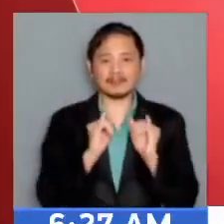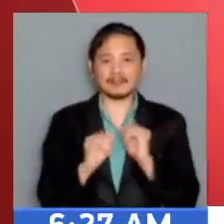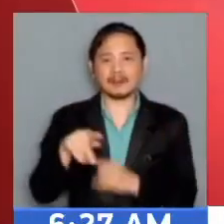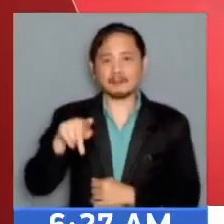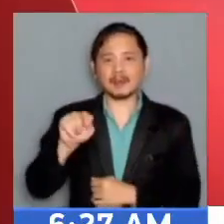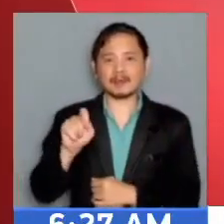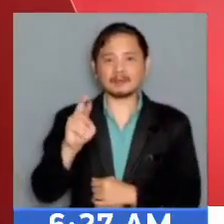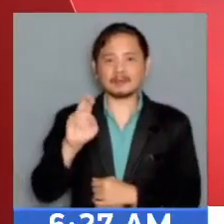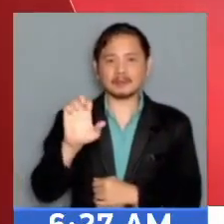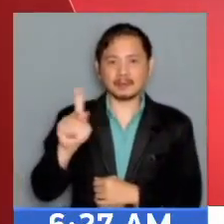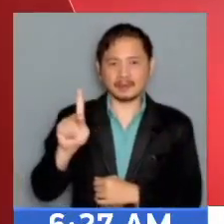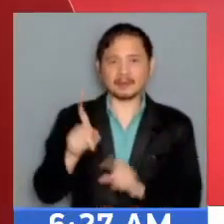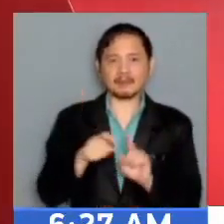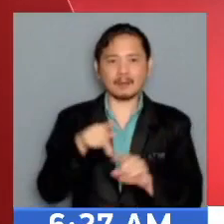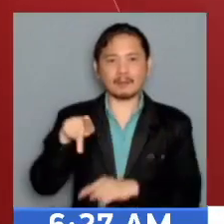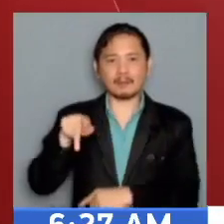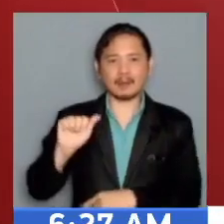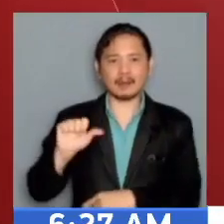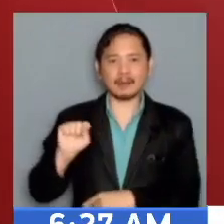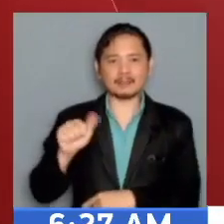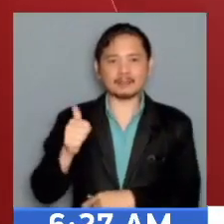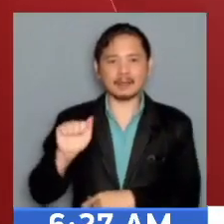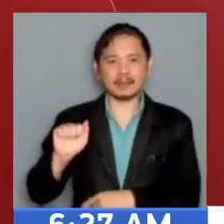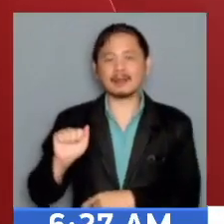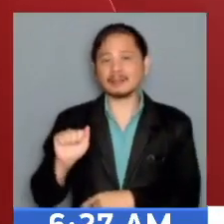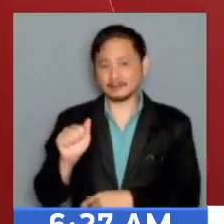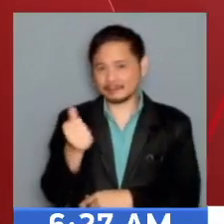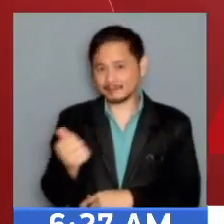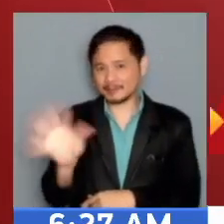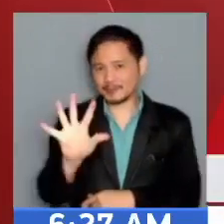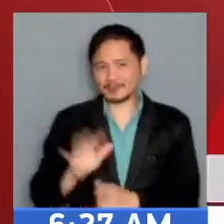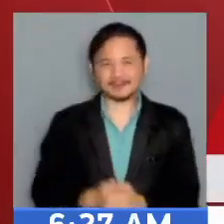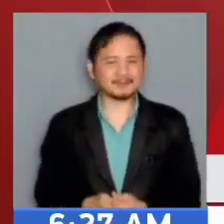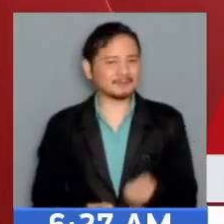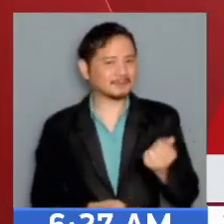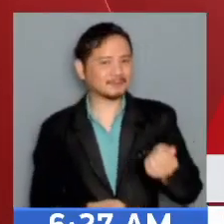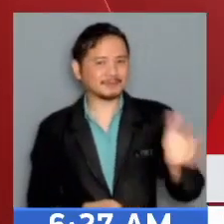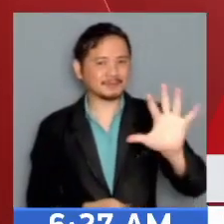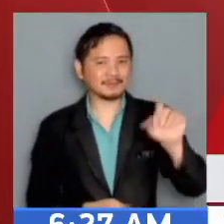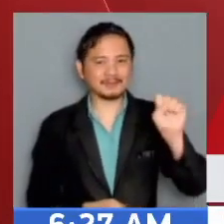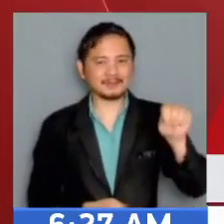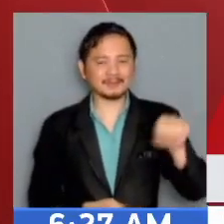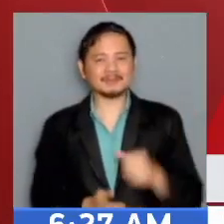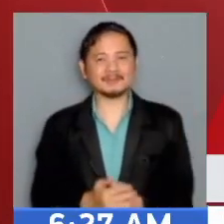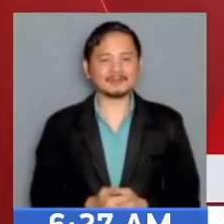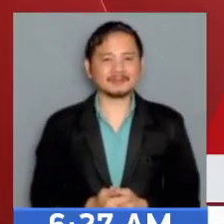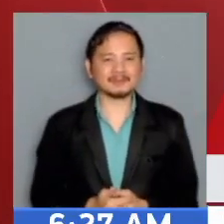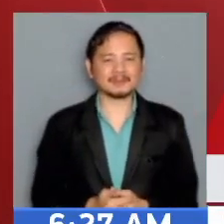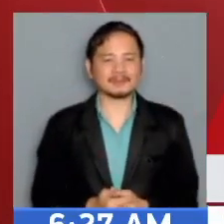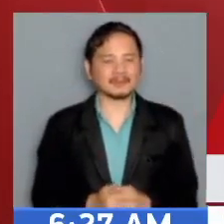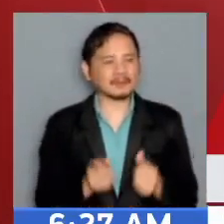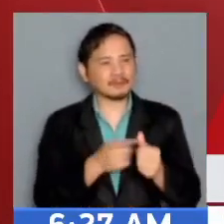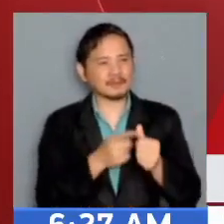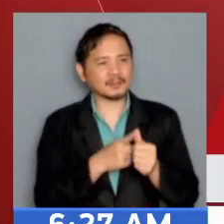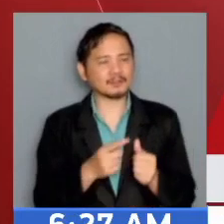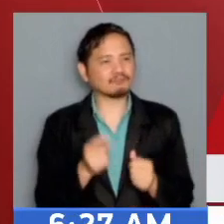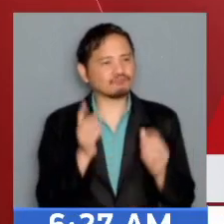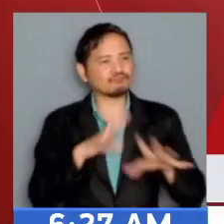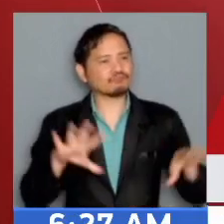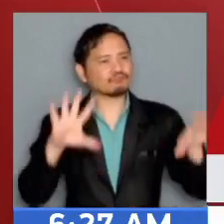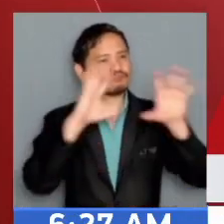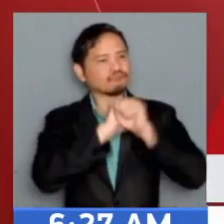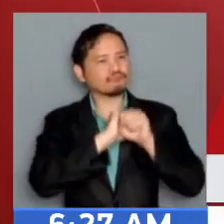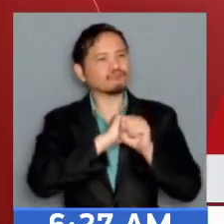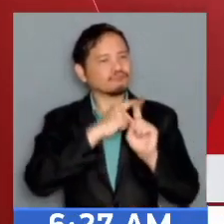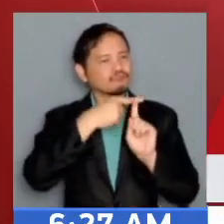specialist mula sa PAGASA. Magandang umaga sa iyo, Patrick. Yes, magandang umaga rin po, Ms. Paris. Mm-hmm. Una sa lahat, patapos na yung buwan ng Abril. May posible